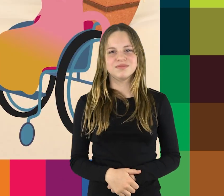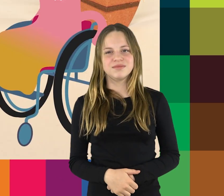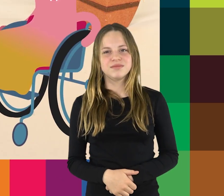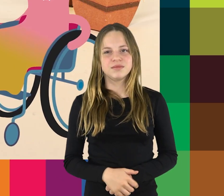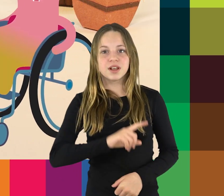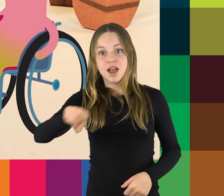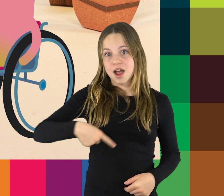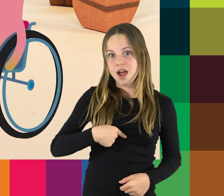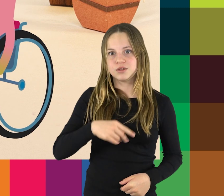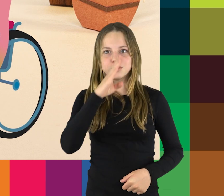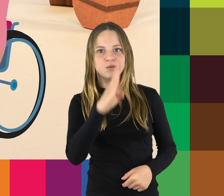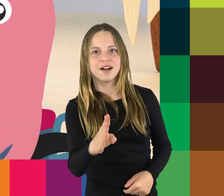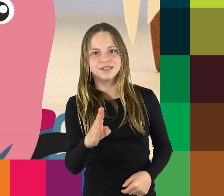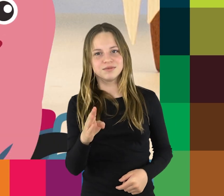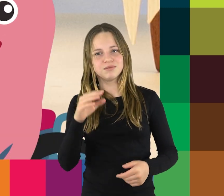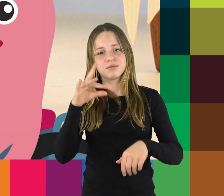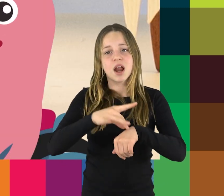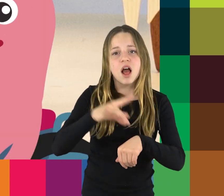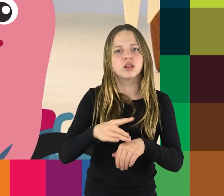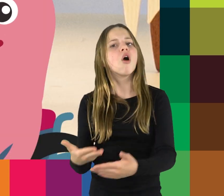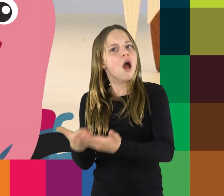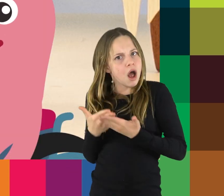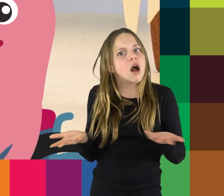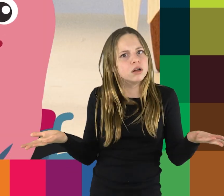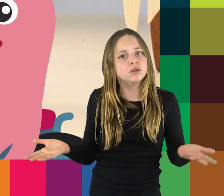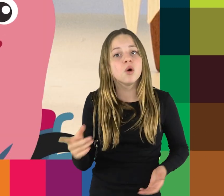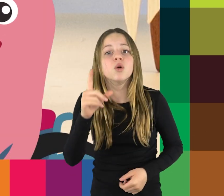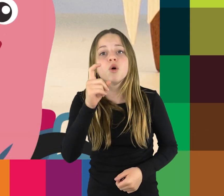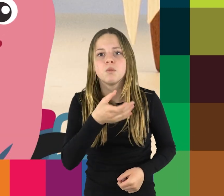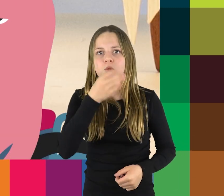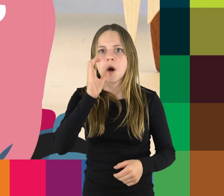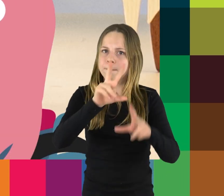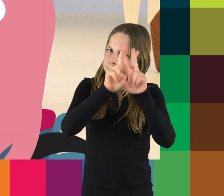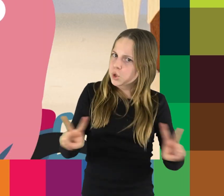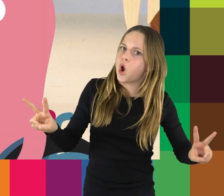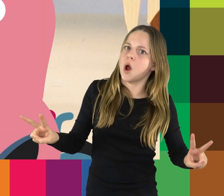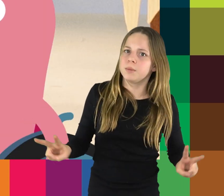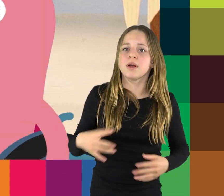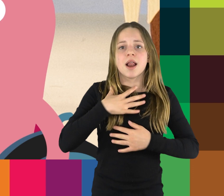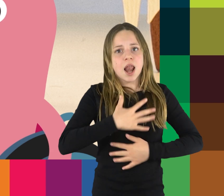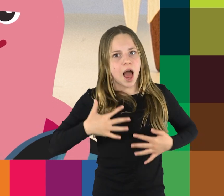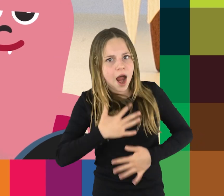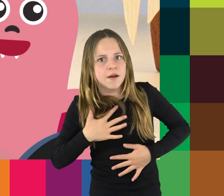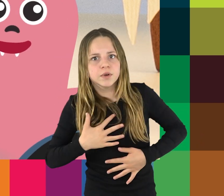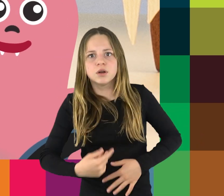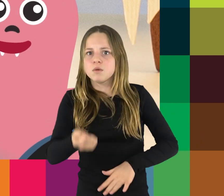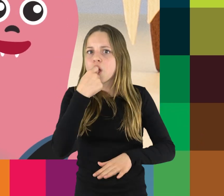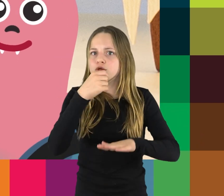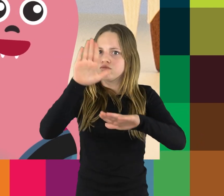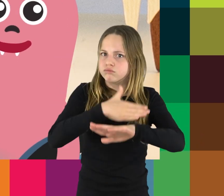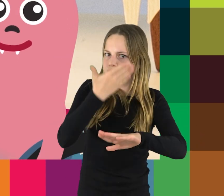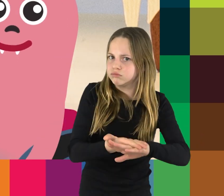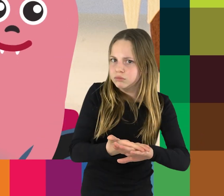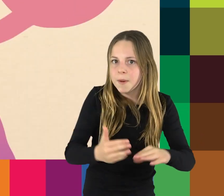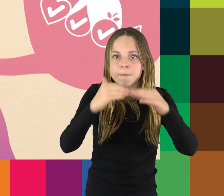On a le droit d'être aidé quand on est malade, d'avoir de l'eau propre pour boire et se laver, de manger de la nourriture saine et de